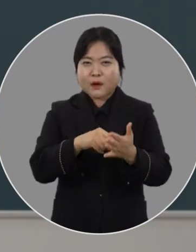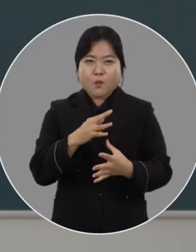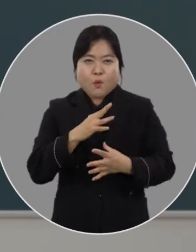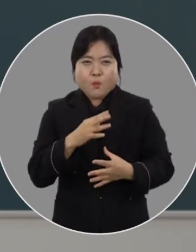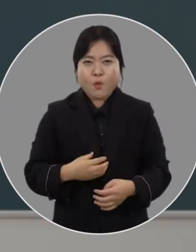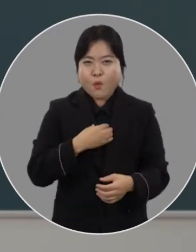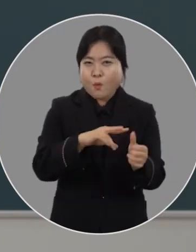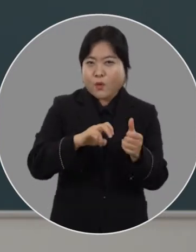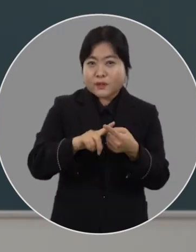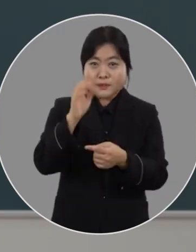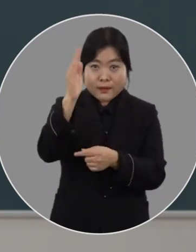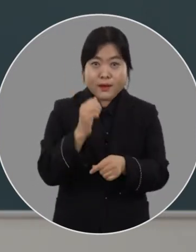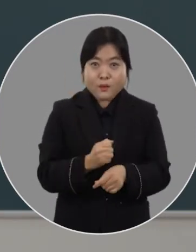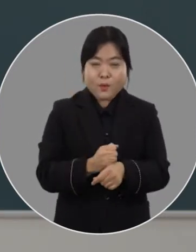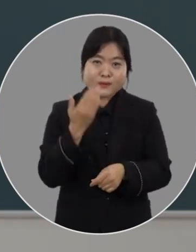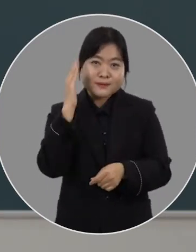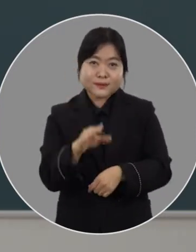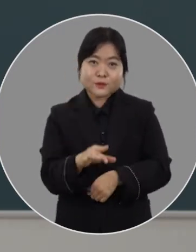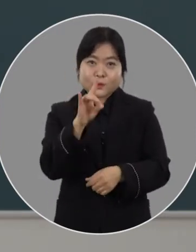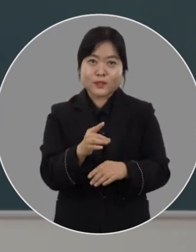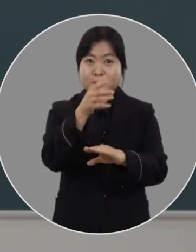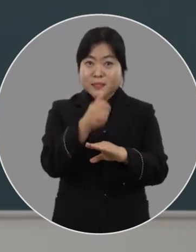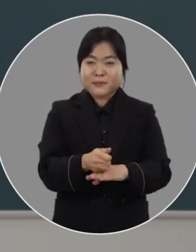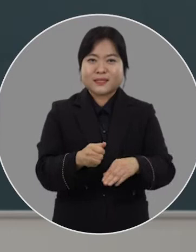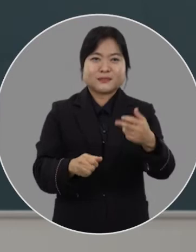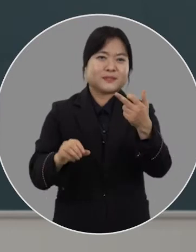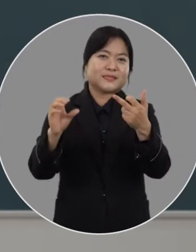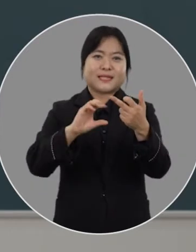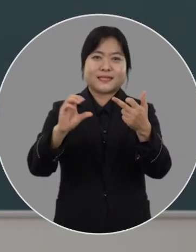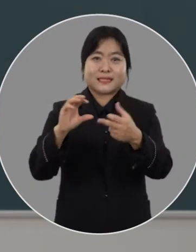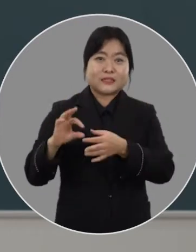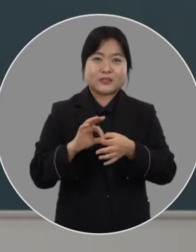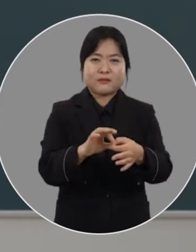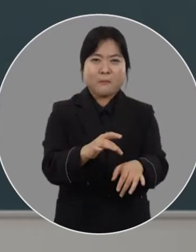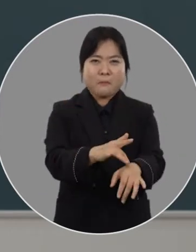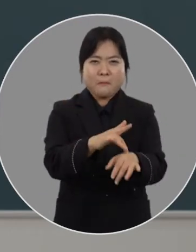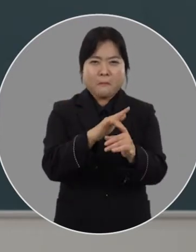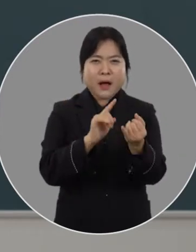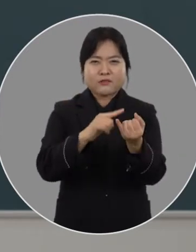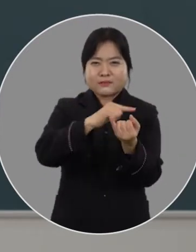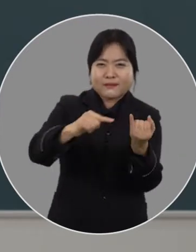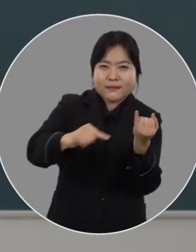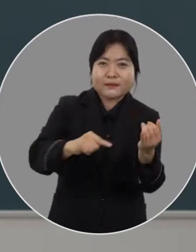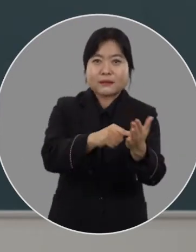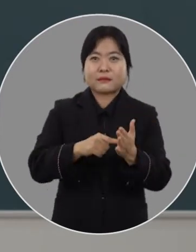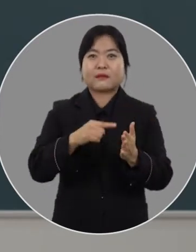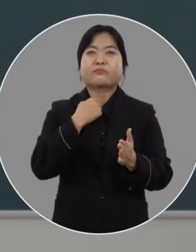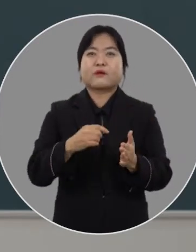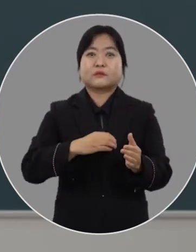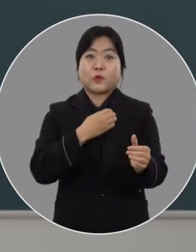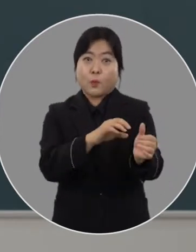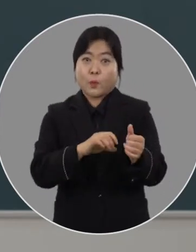대해서도 다루어 보고요. 근대 초기, 마지막은 17세기까지 이어지는 마녀 사냥에 나타났던 혐오에